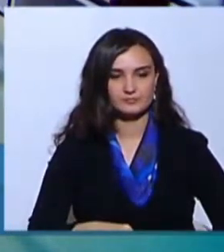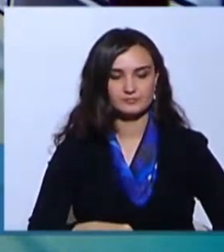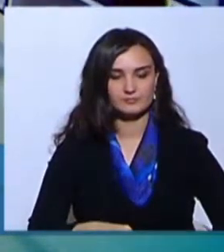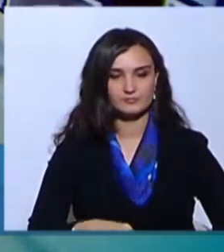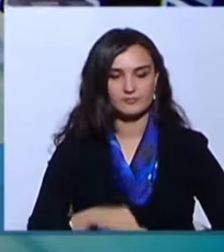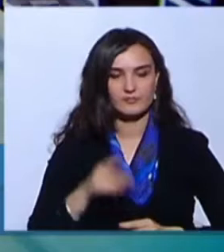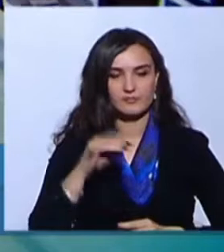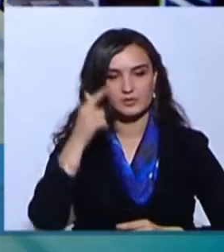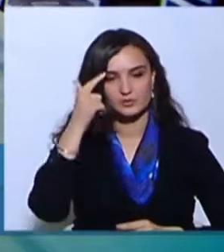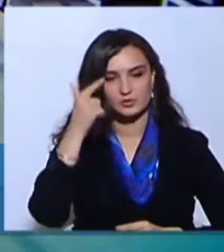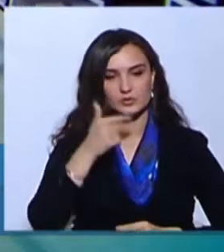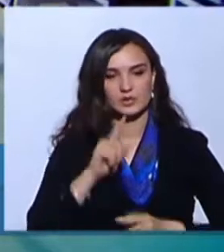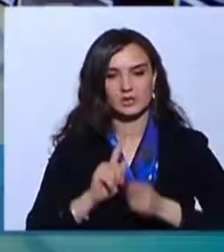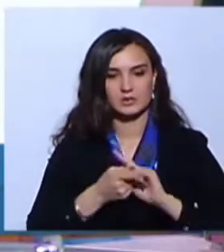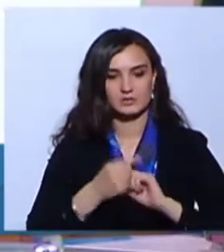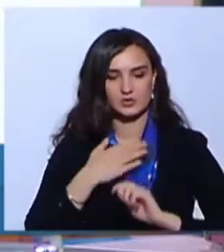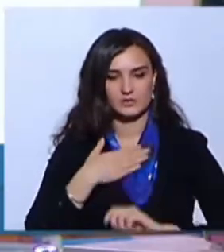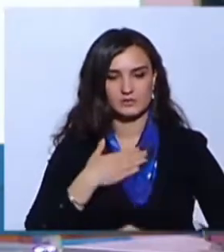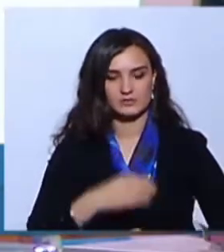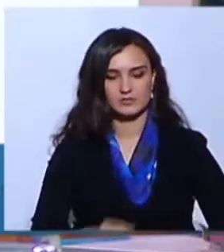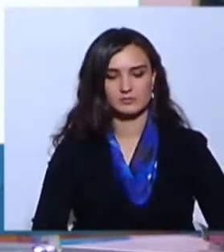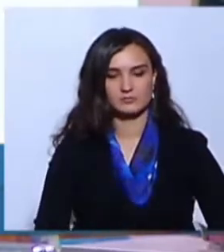ეს ცოდნა რას ცვლის ჩვენთვის?